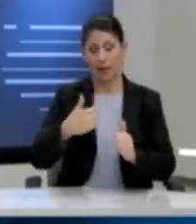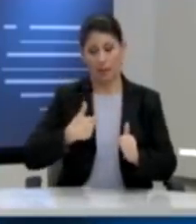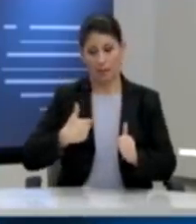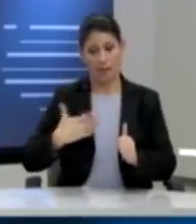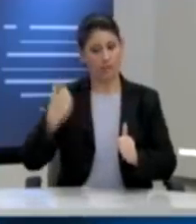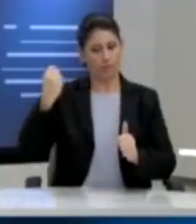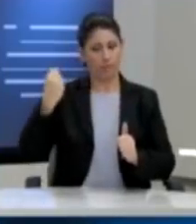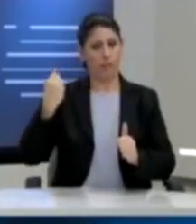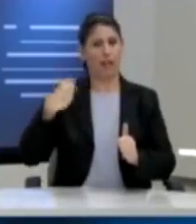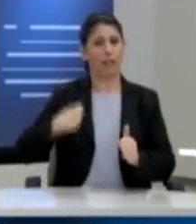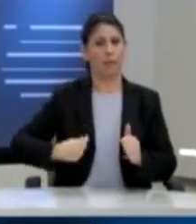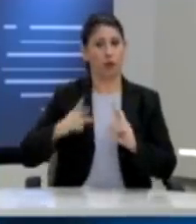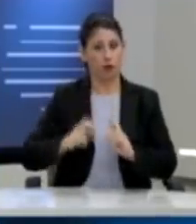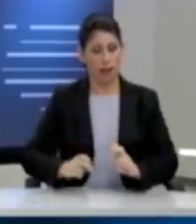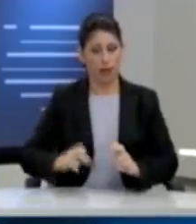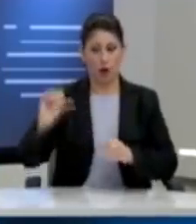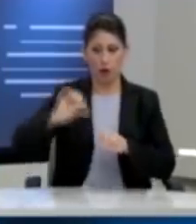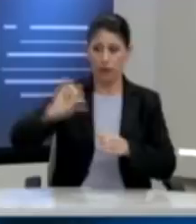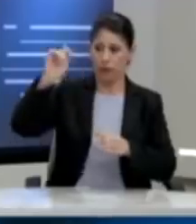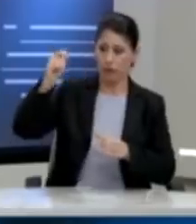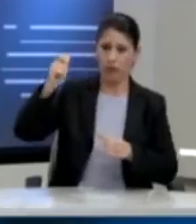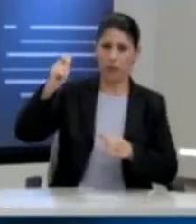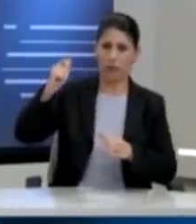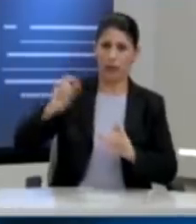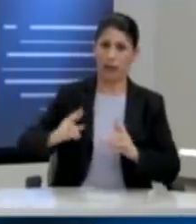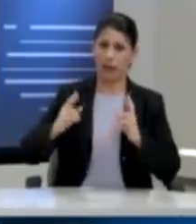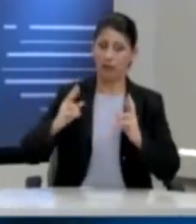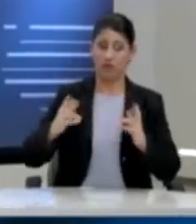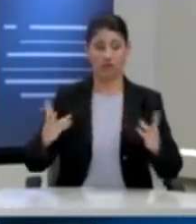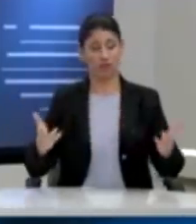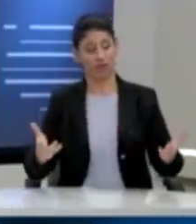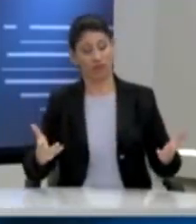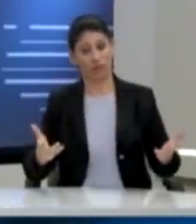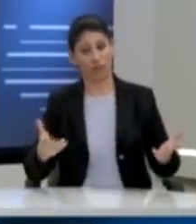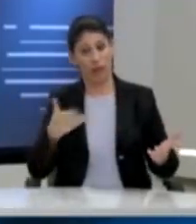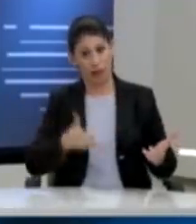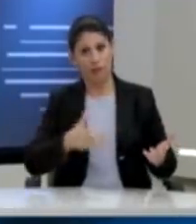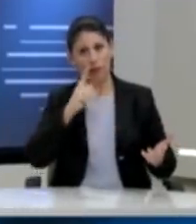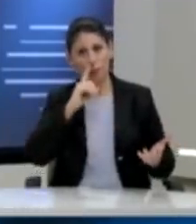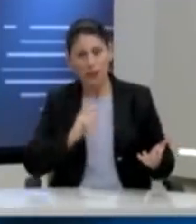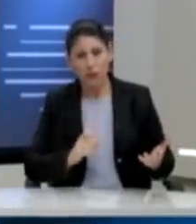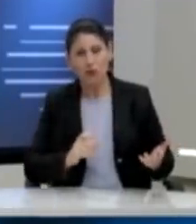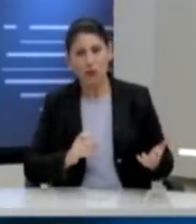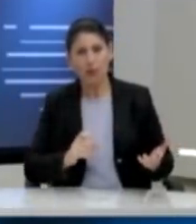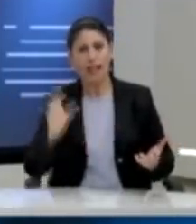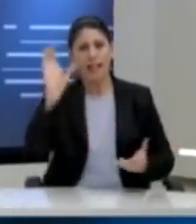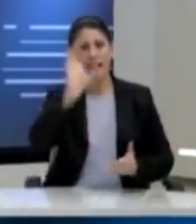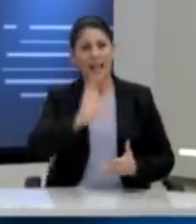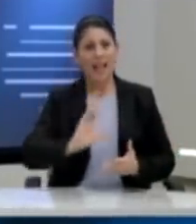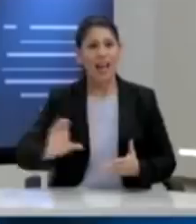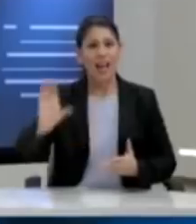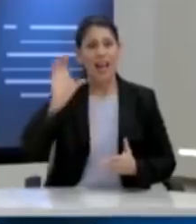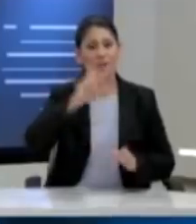έλεγχο στα δίκτυα νερού, ηλεκτρικού και ενέργειας. Μάλιστα, φοβερό. Αυτό απαιτούν και η